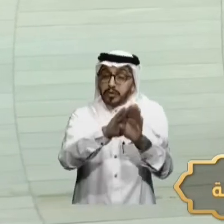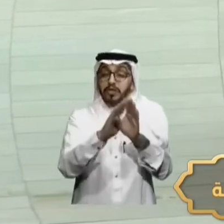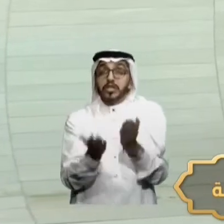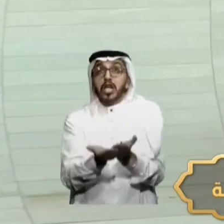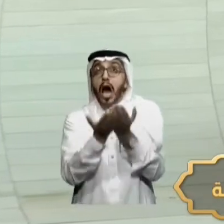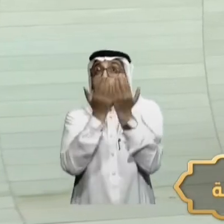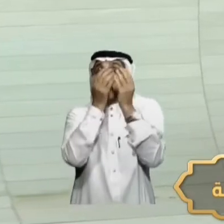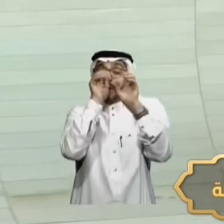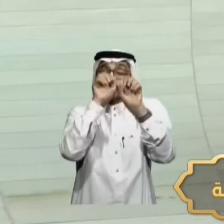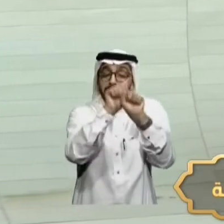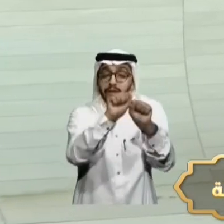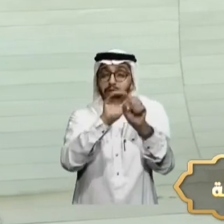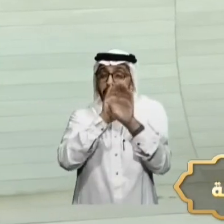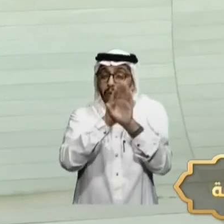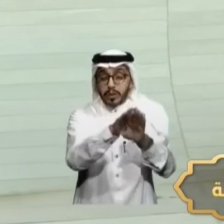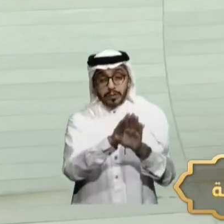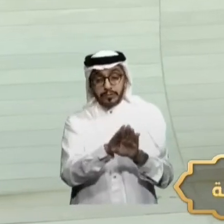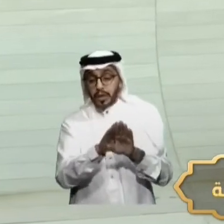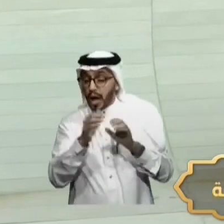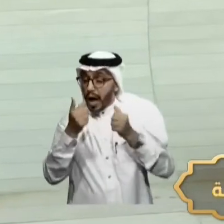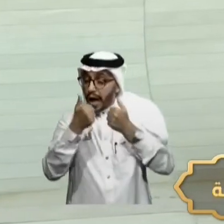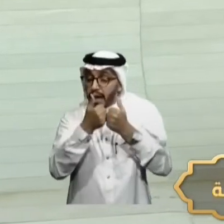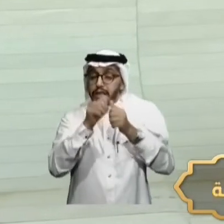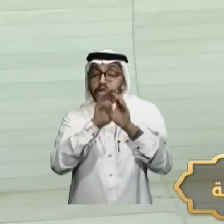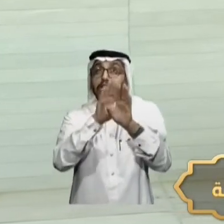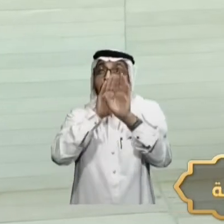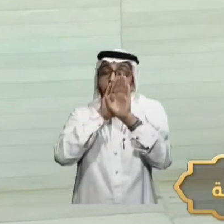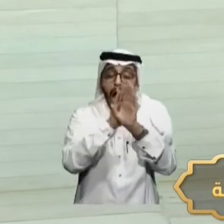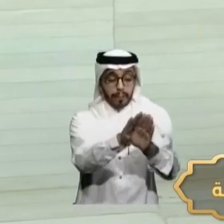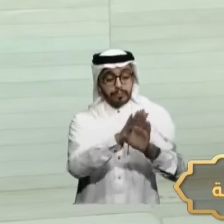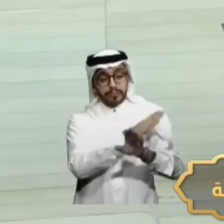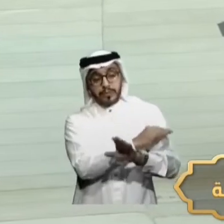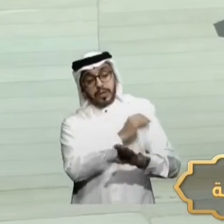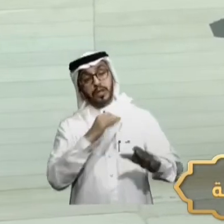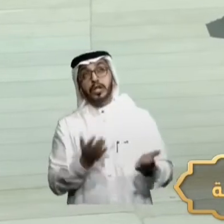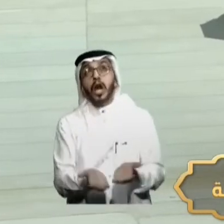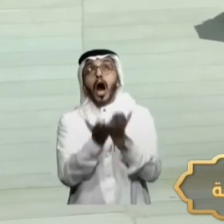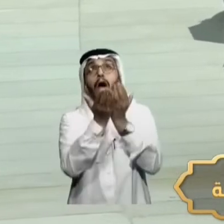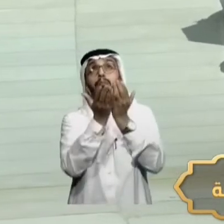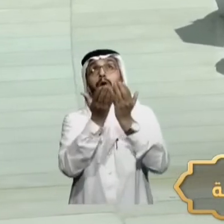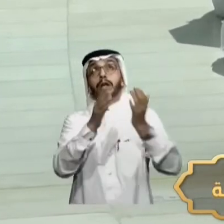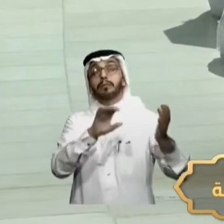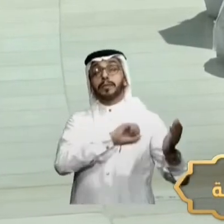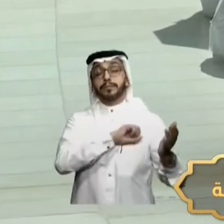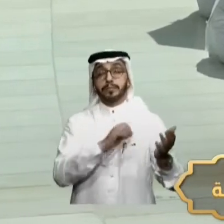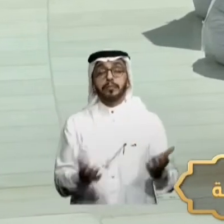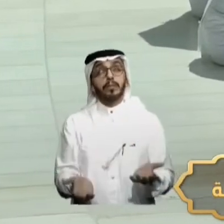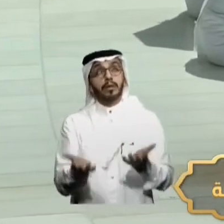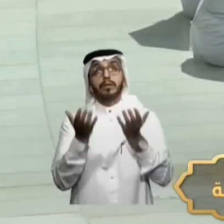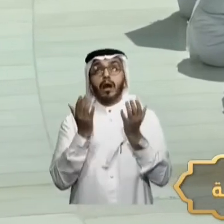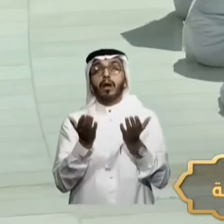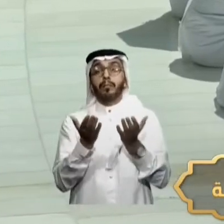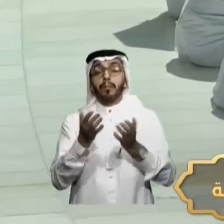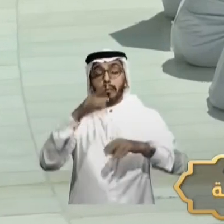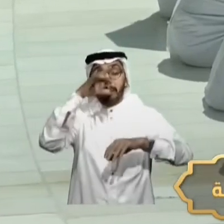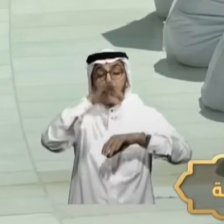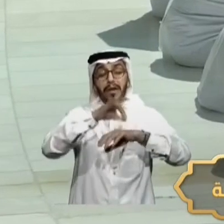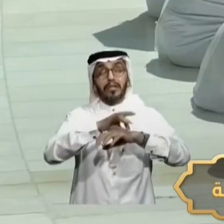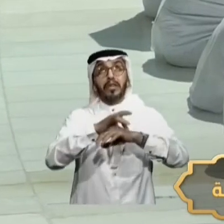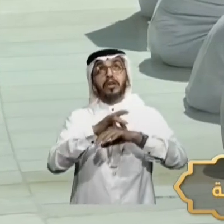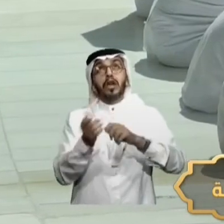وسلم ناصِرين، ولأوليائك مؤيِّدين يا أرحم الراحمين. اللهم اشفِ